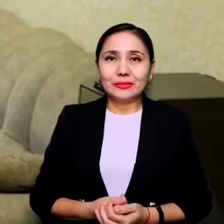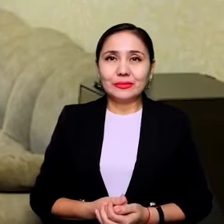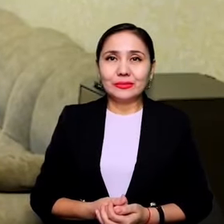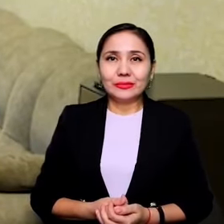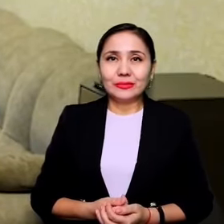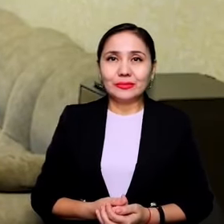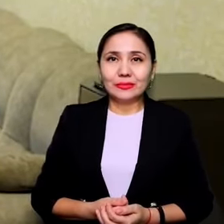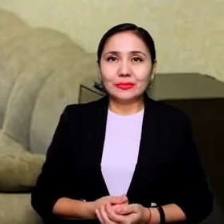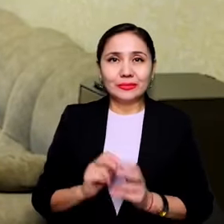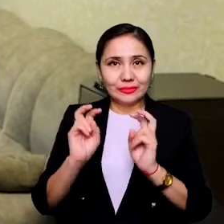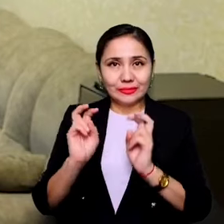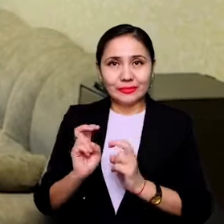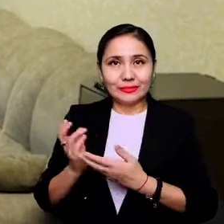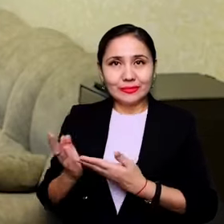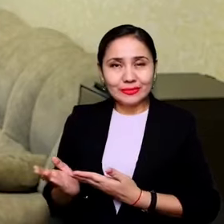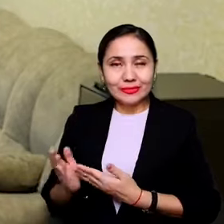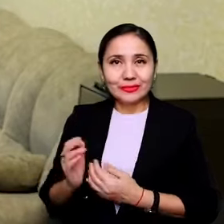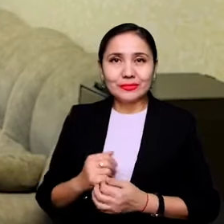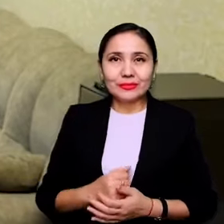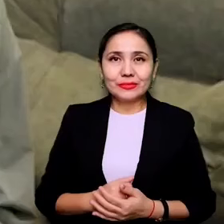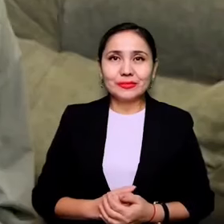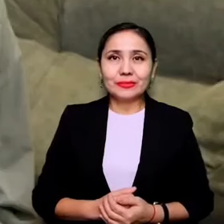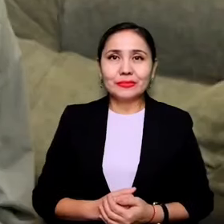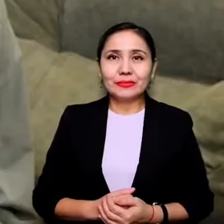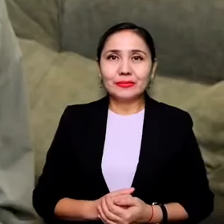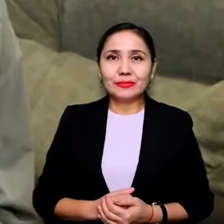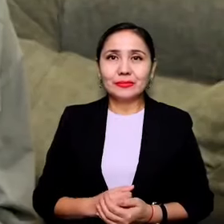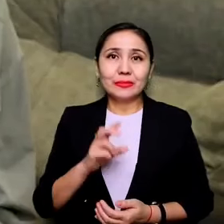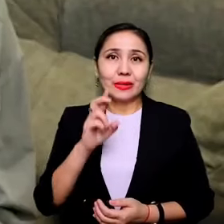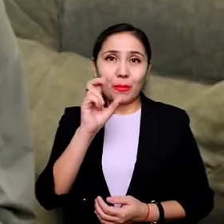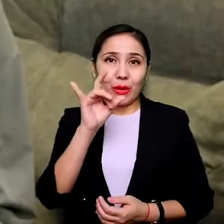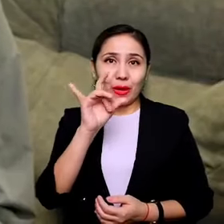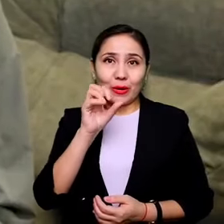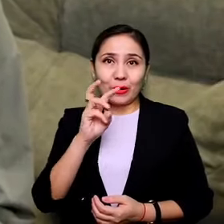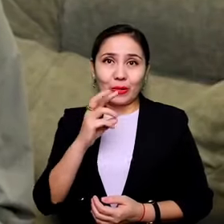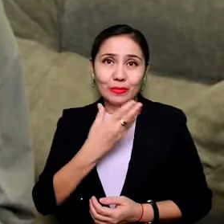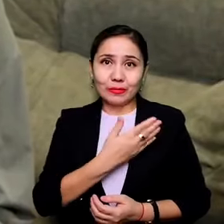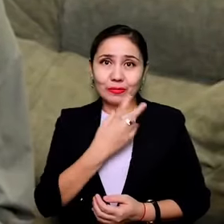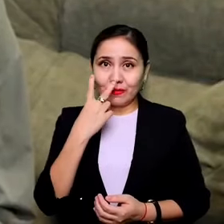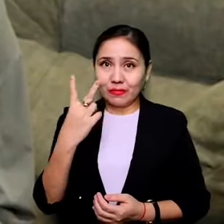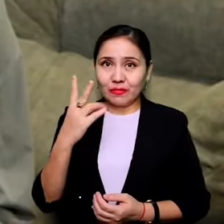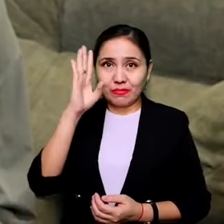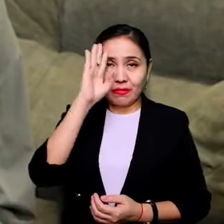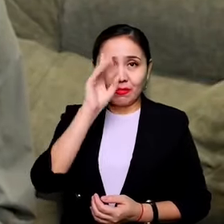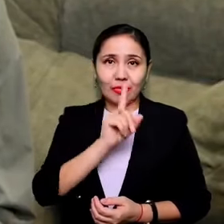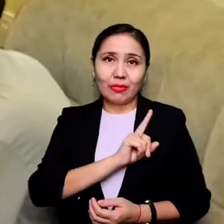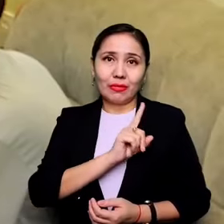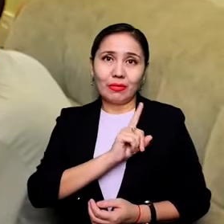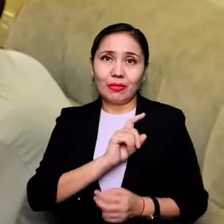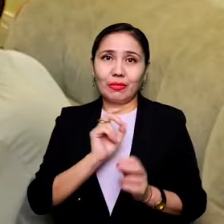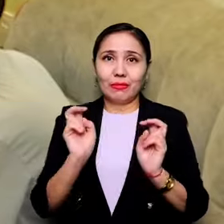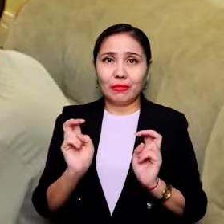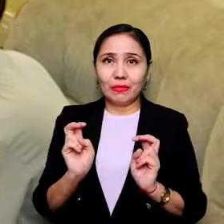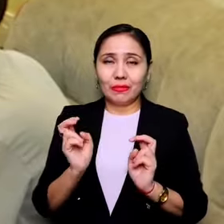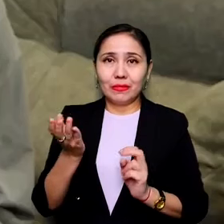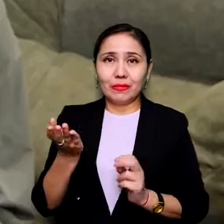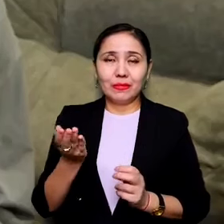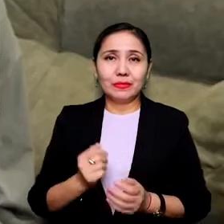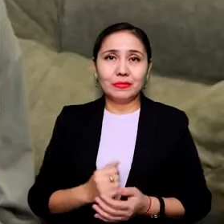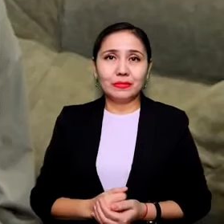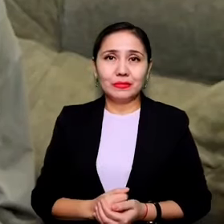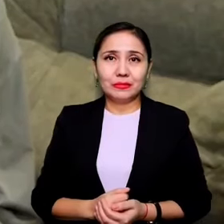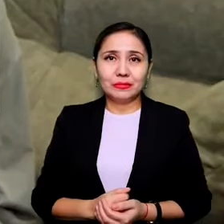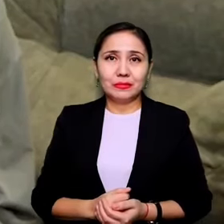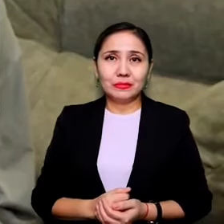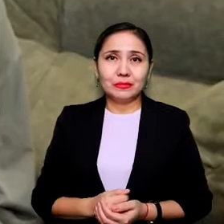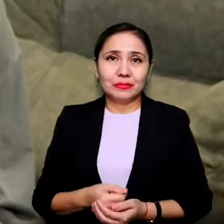Qani, o'tiring. Rahmat. Voy Bahrom aka, qarang, bechora bitta o'zlari ketdilar. Qanaqa